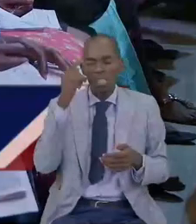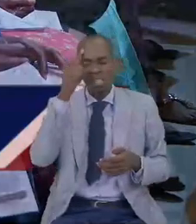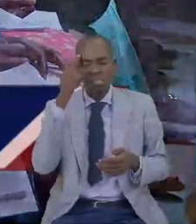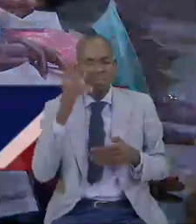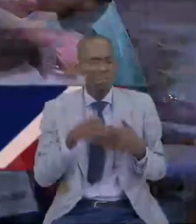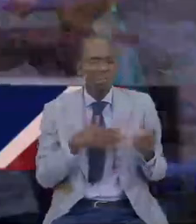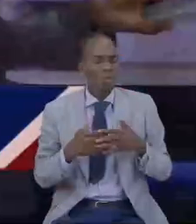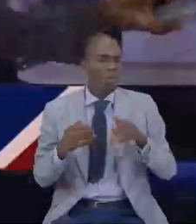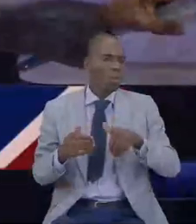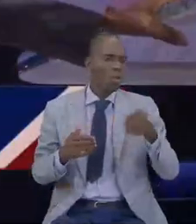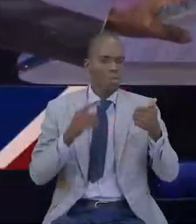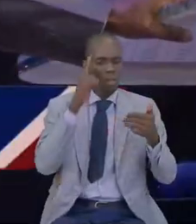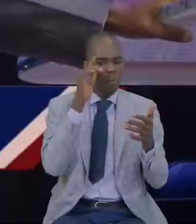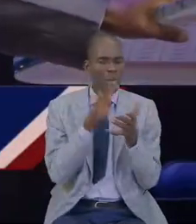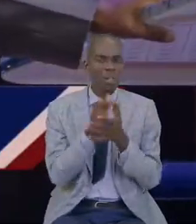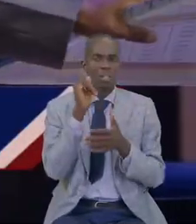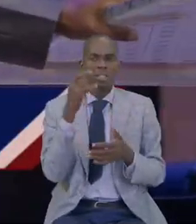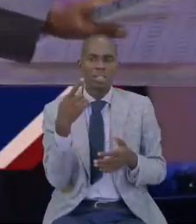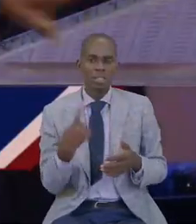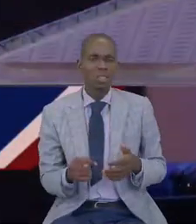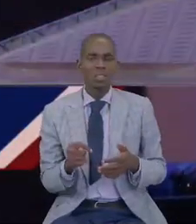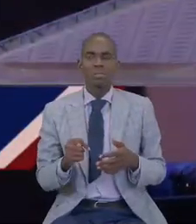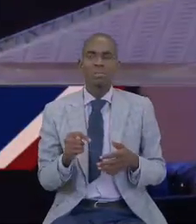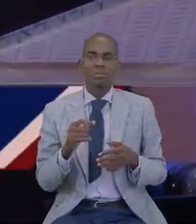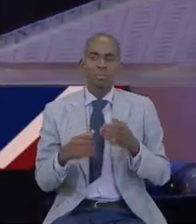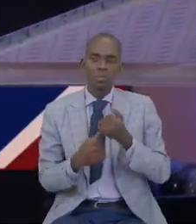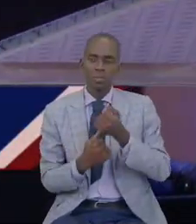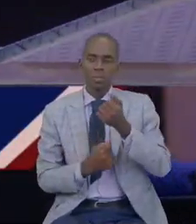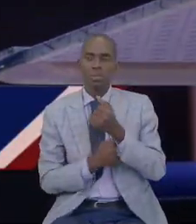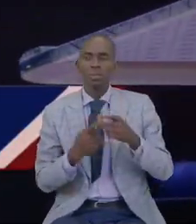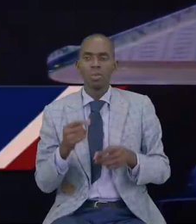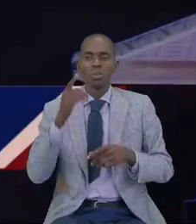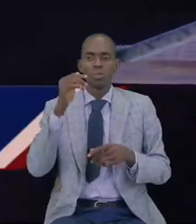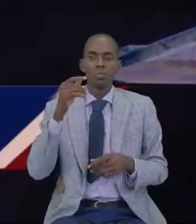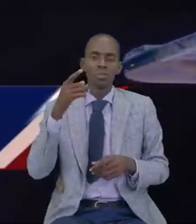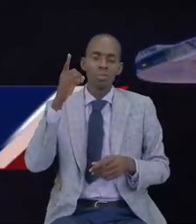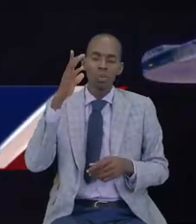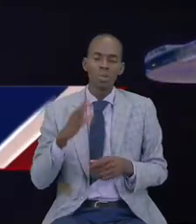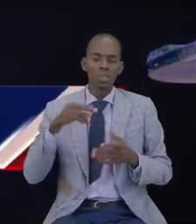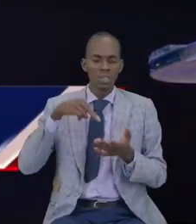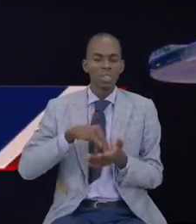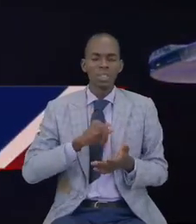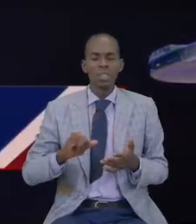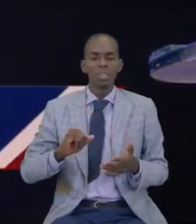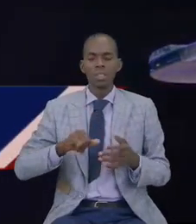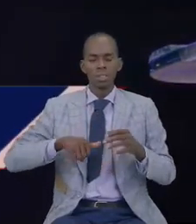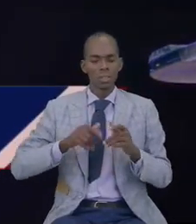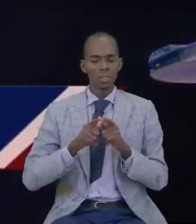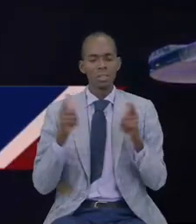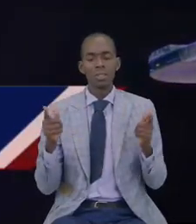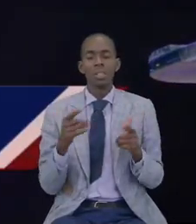autres croient, le fondement de Dieu demeure, reste debout avec ses paroles qui lui servent de sceau. Le Seigneur connaît ceux